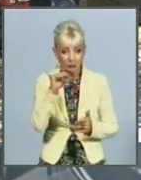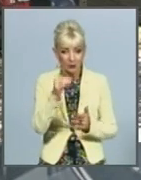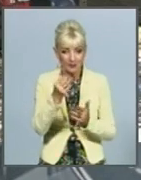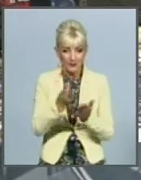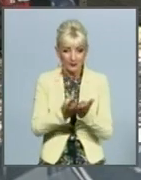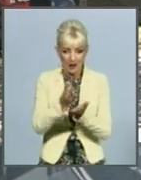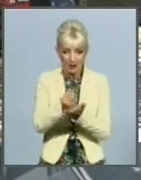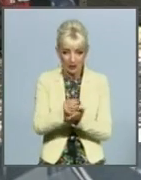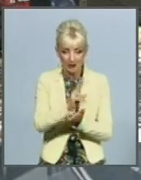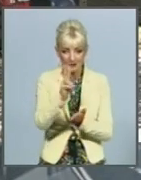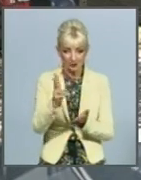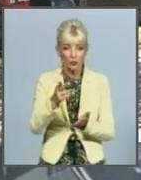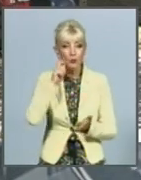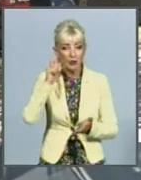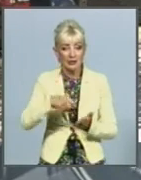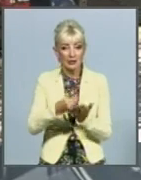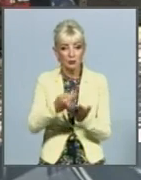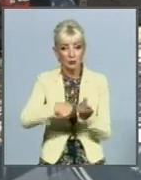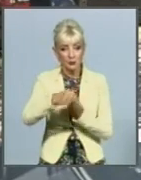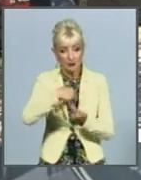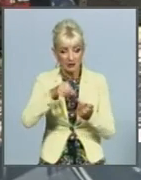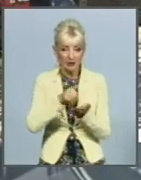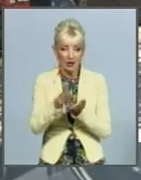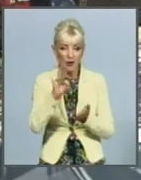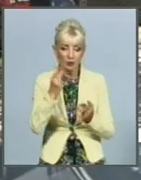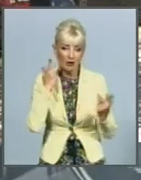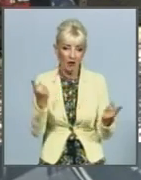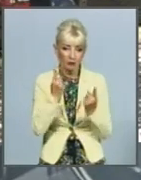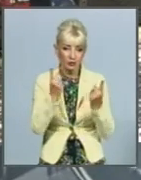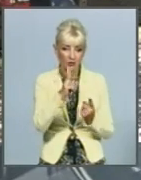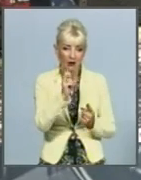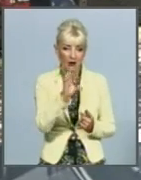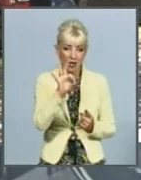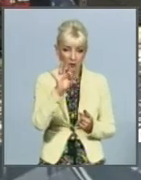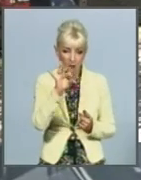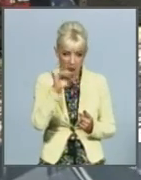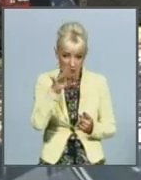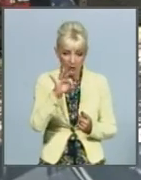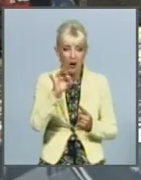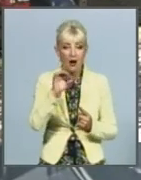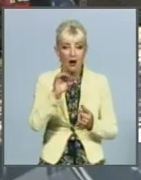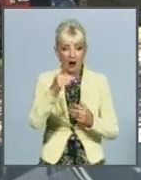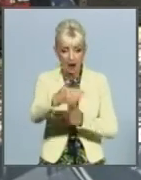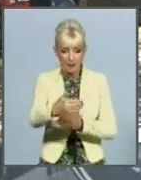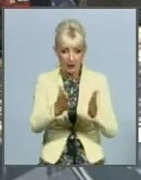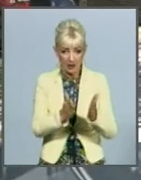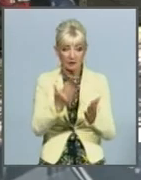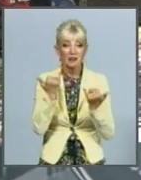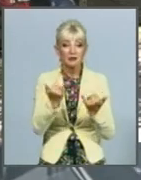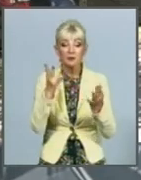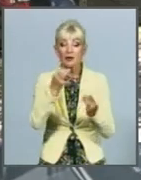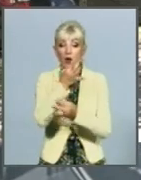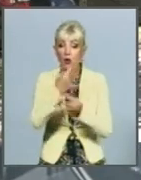які дозволять вітчизняному бізнесу відмовитися від звичайного касового обладнання. Відтепер чеки дозволили друкувати на